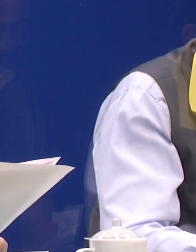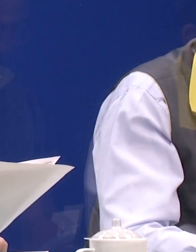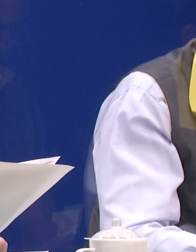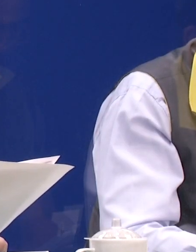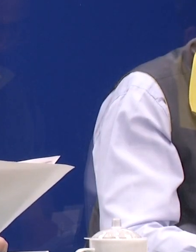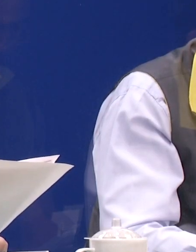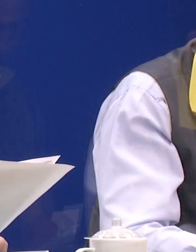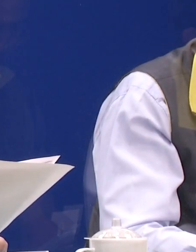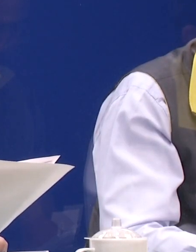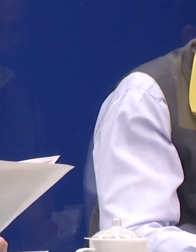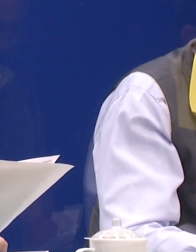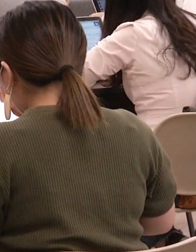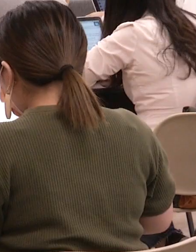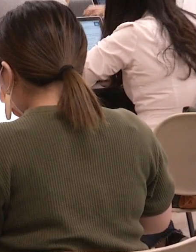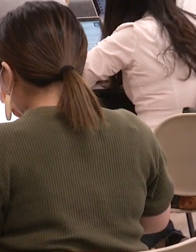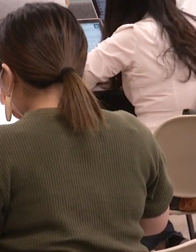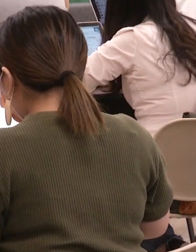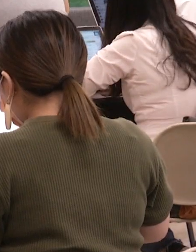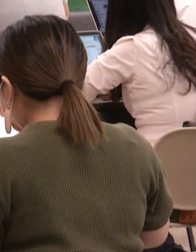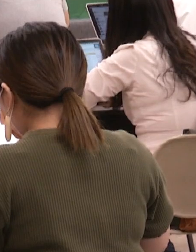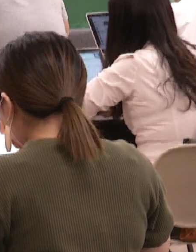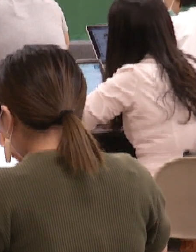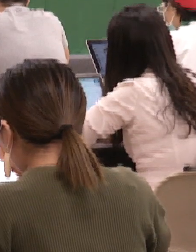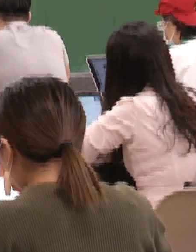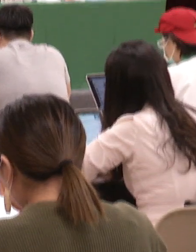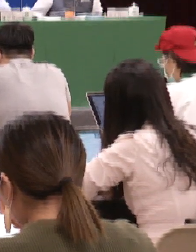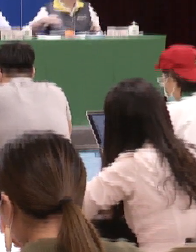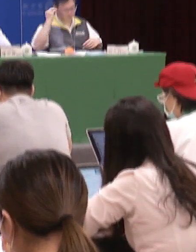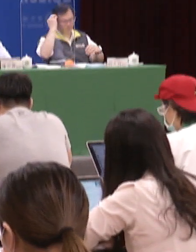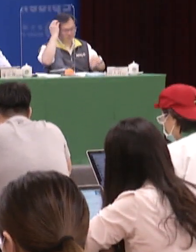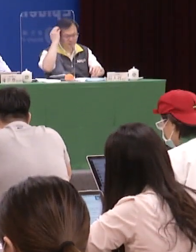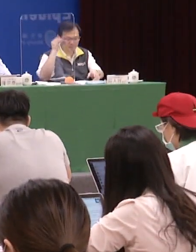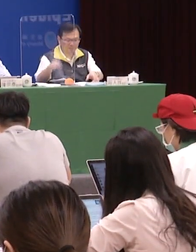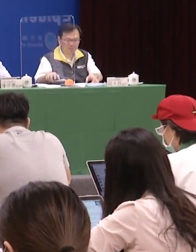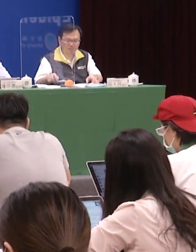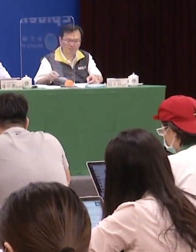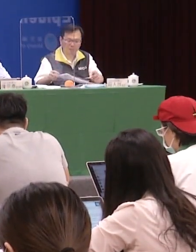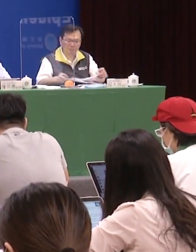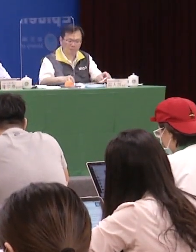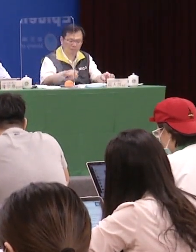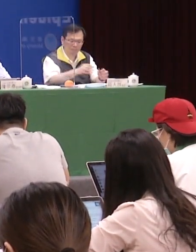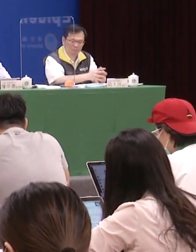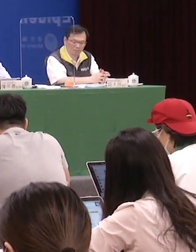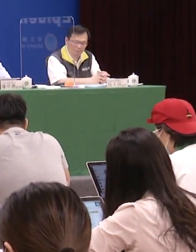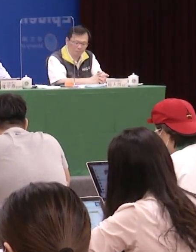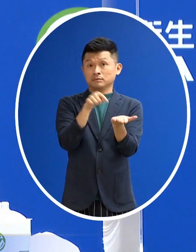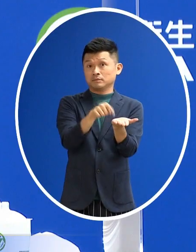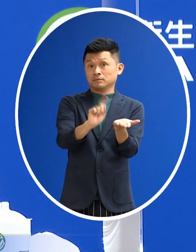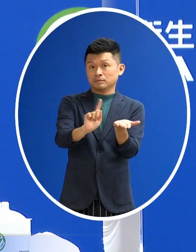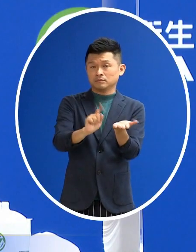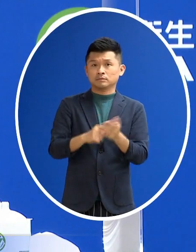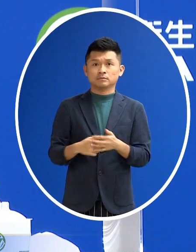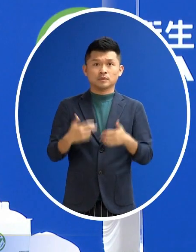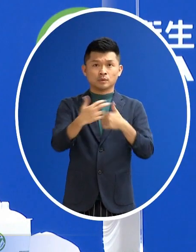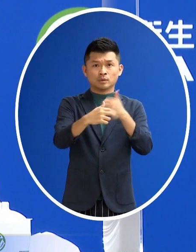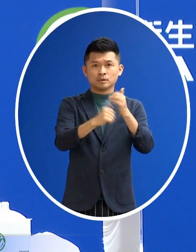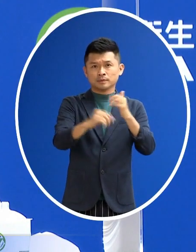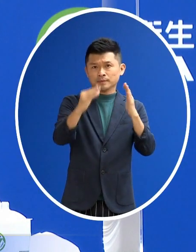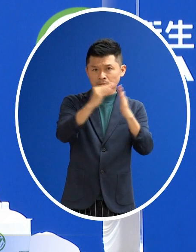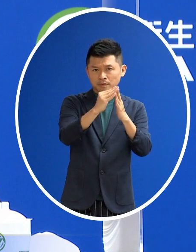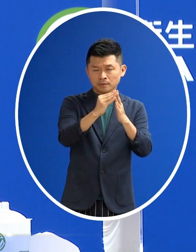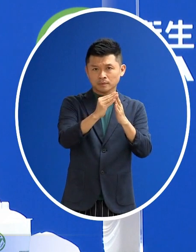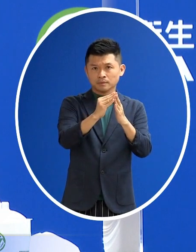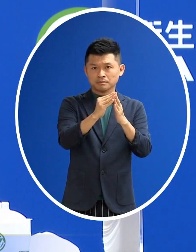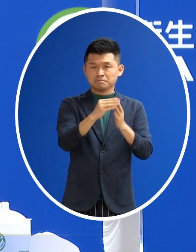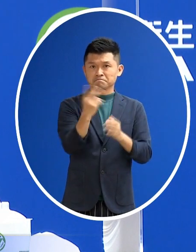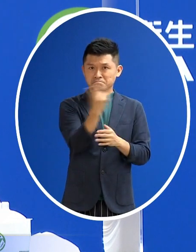复验结果是阴性。另外指挥中心也说明彰化万人埔筛案的调查结果。 彰化卫生局共有2项